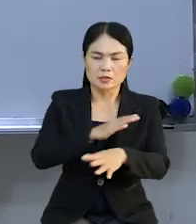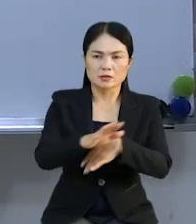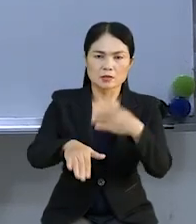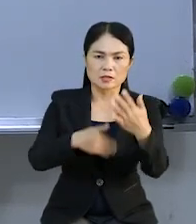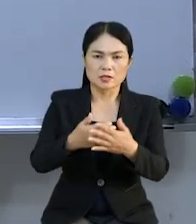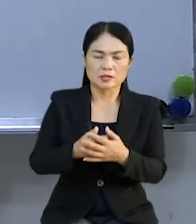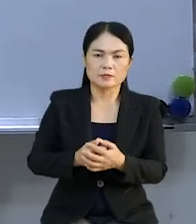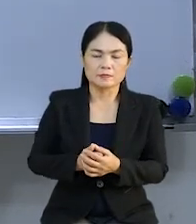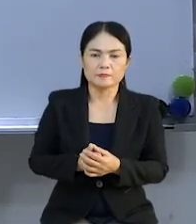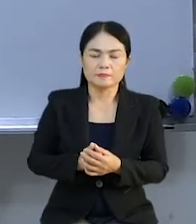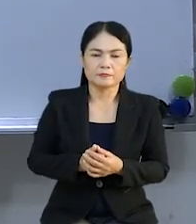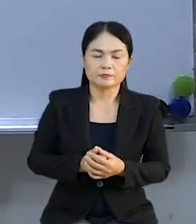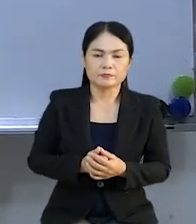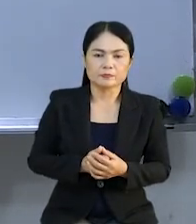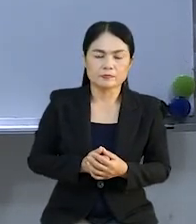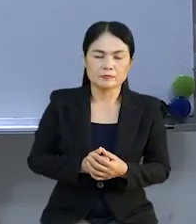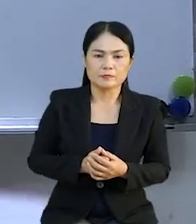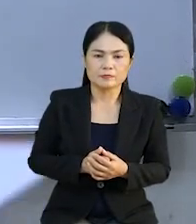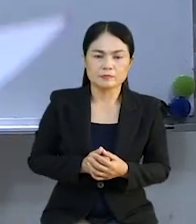គ្នាបាទអ